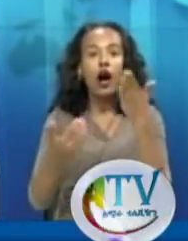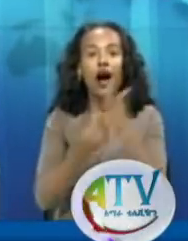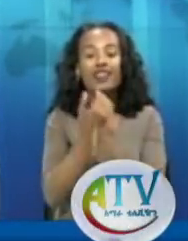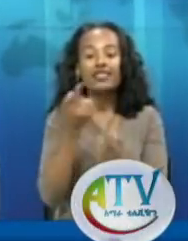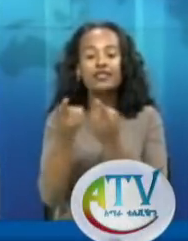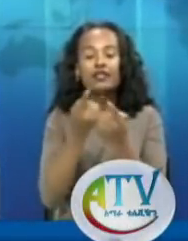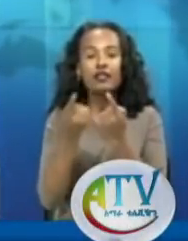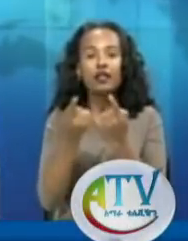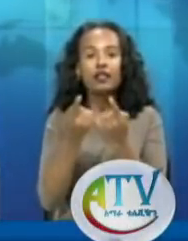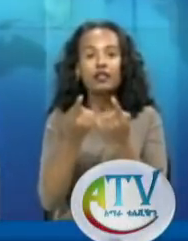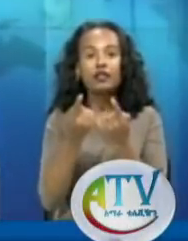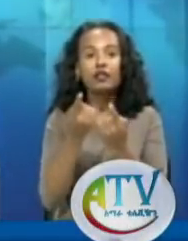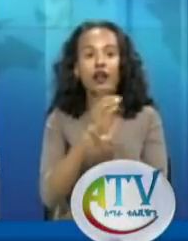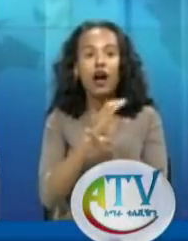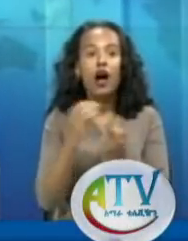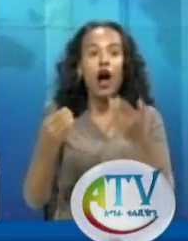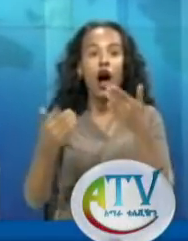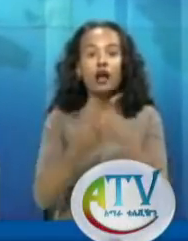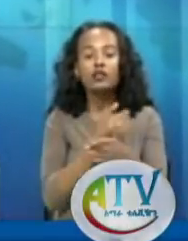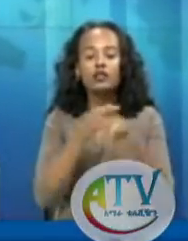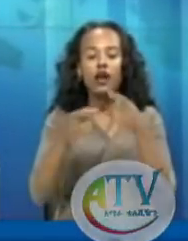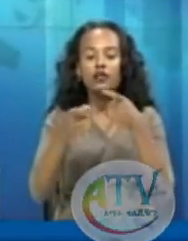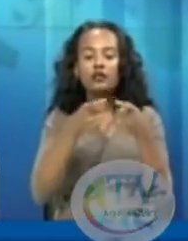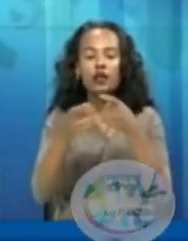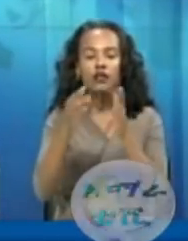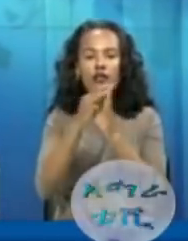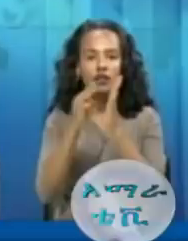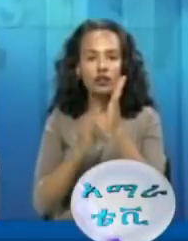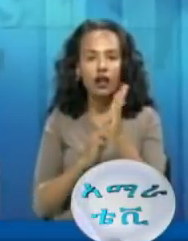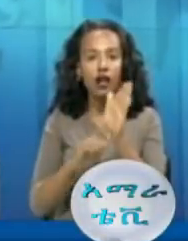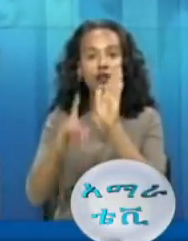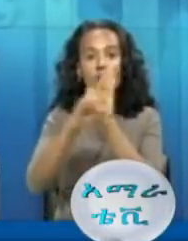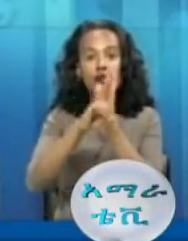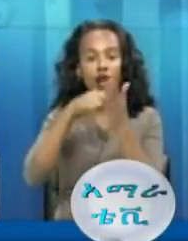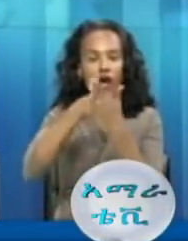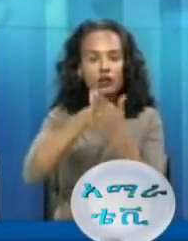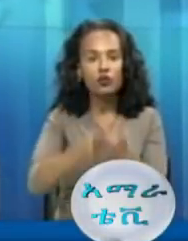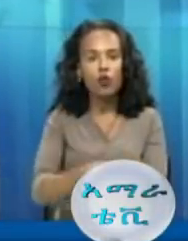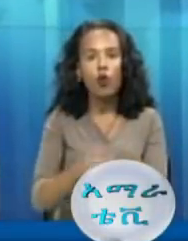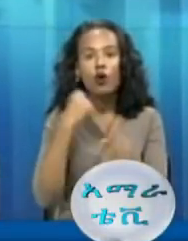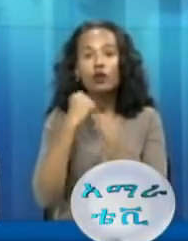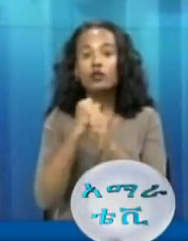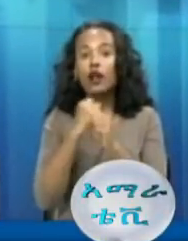ህግ እና አዲስ የአስተዳደር ስነ ስርዓት ህግን አጽድቆ